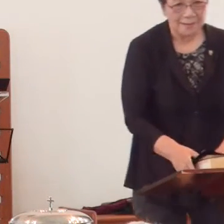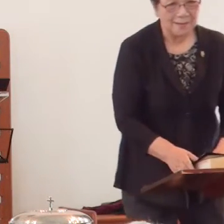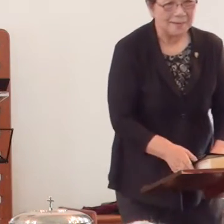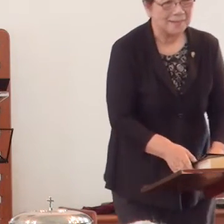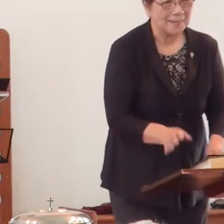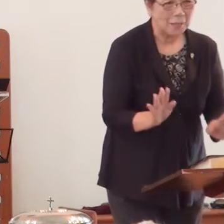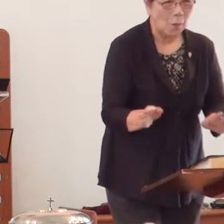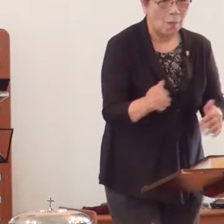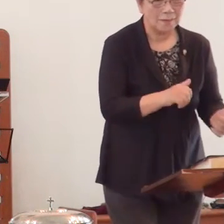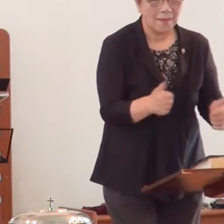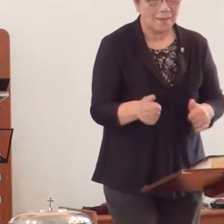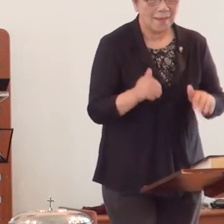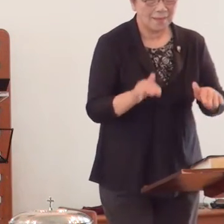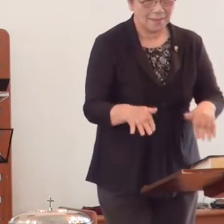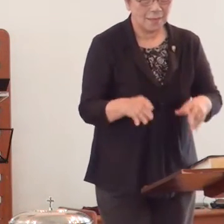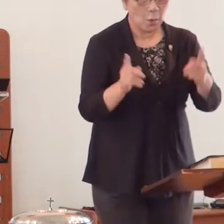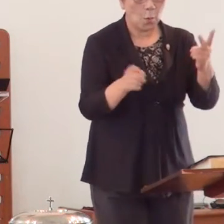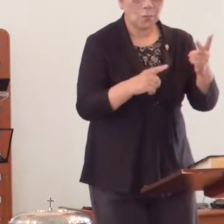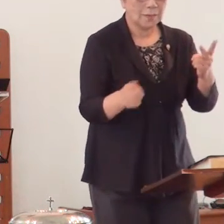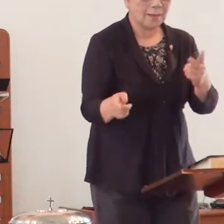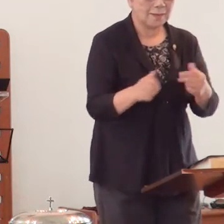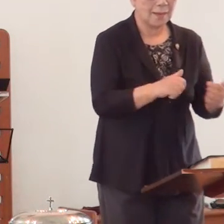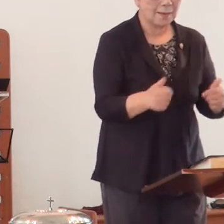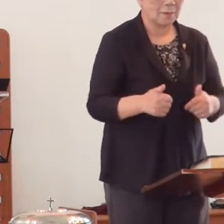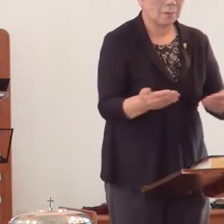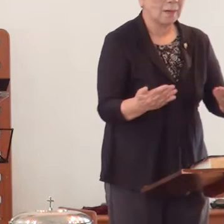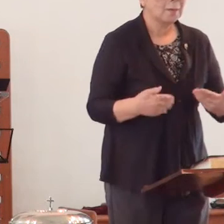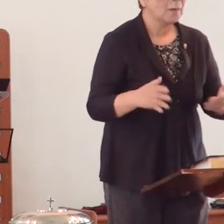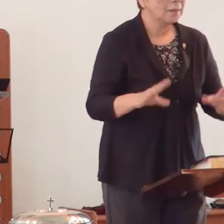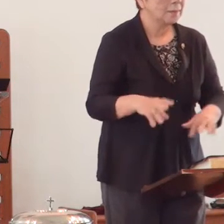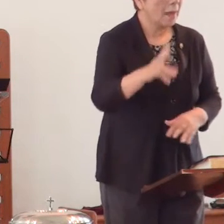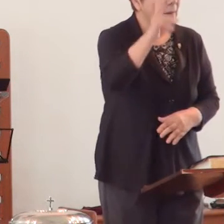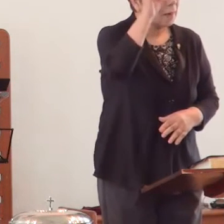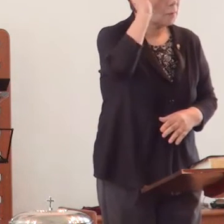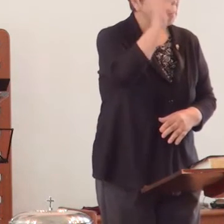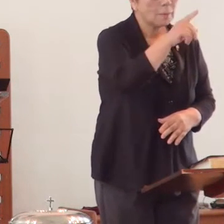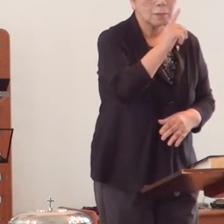感謝ですね。神様はそれぞれに、